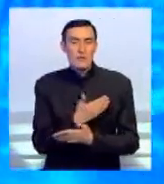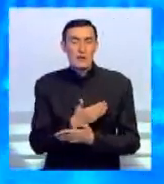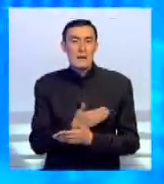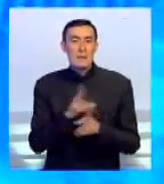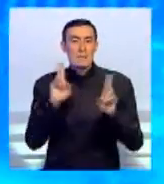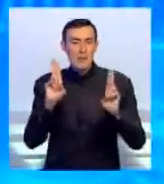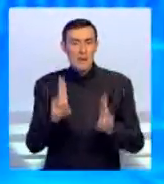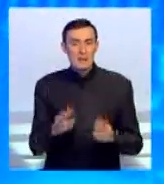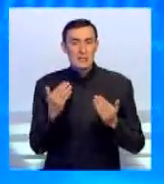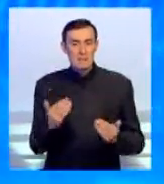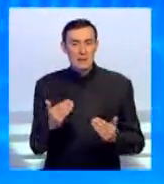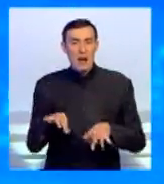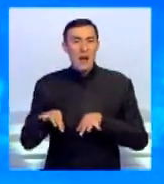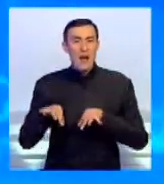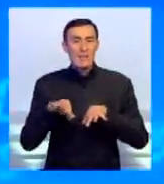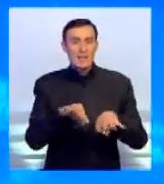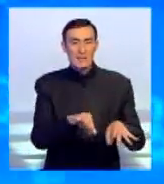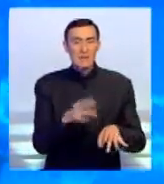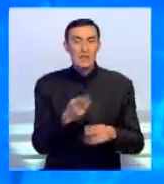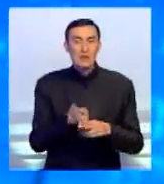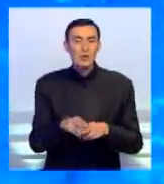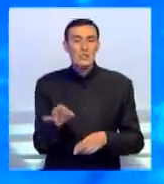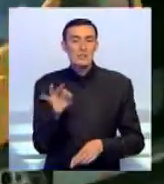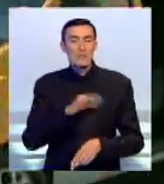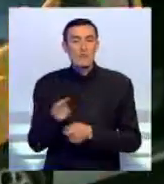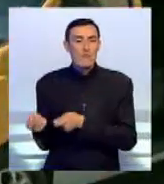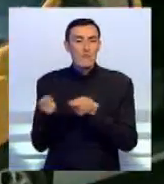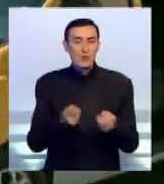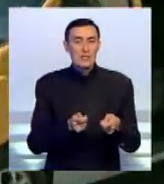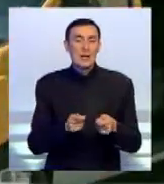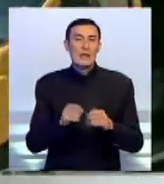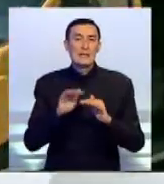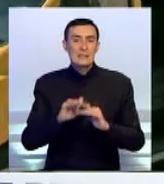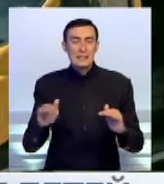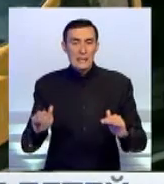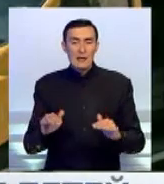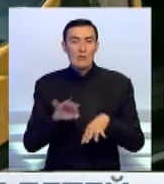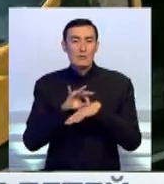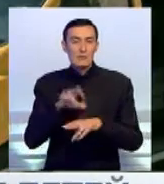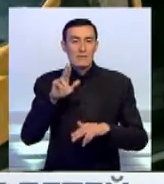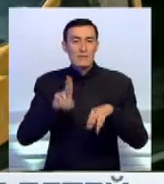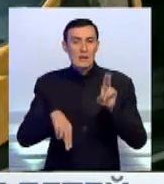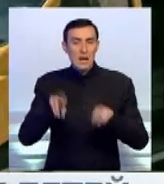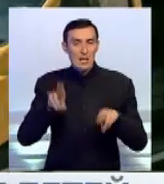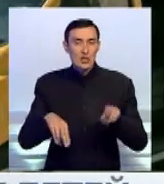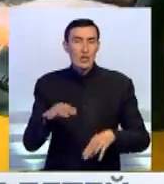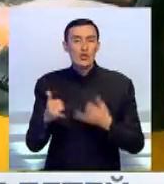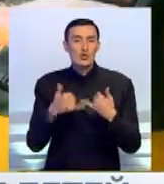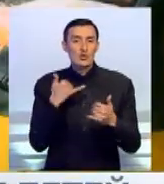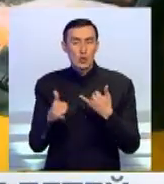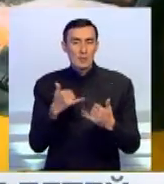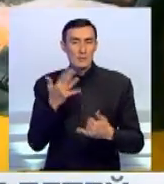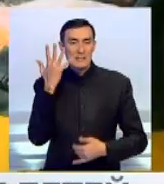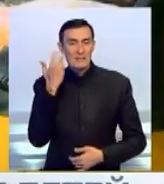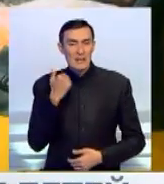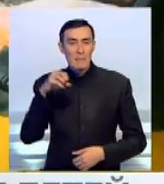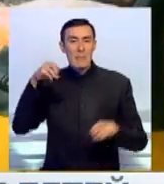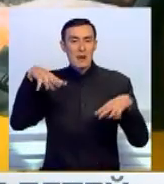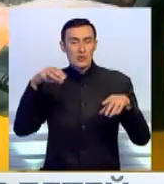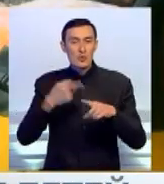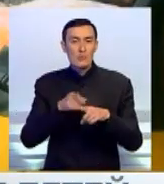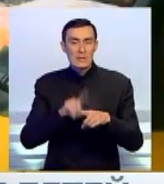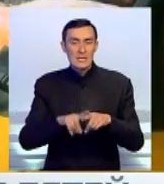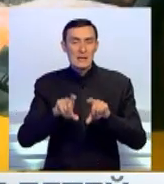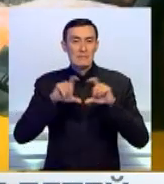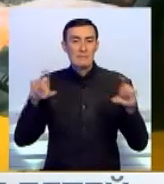новых стандартов. Теперь автотранспорт, который возит дошколят, должен быть выкрашен в желтый цвет, оборудован желтым проблесковым маячком,